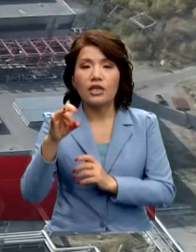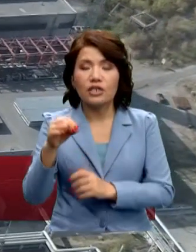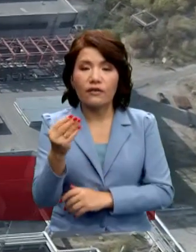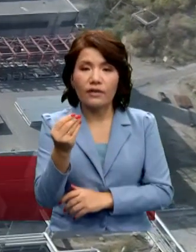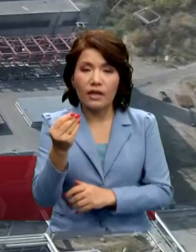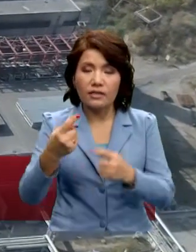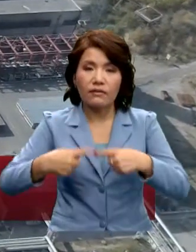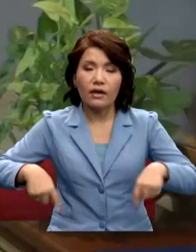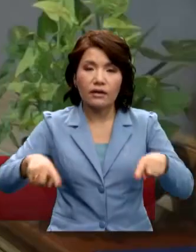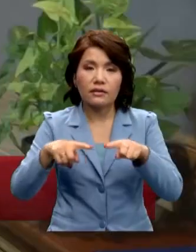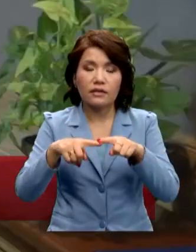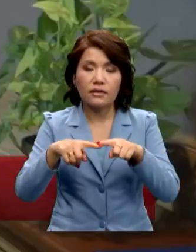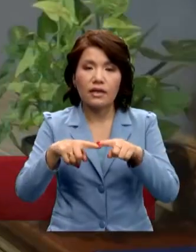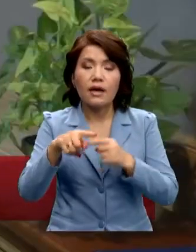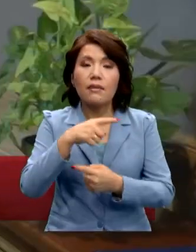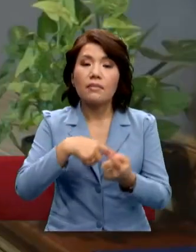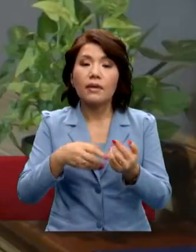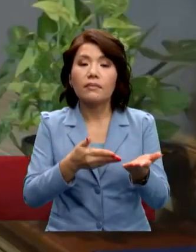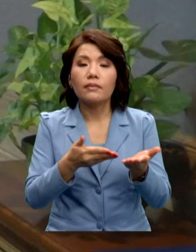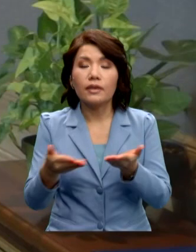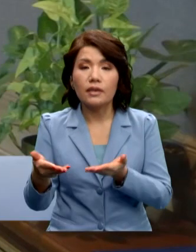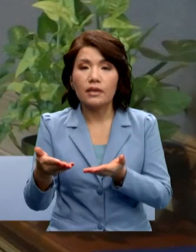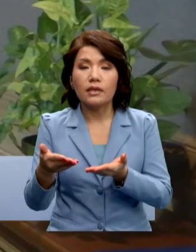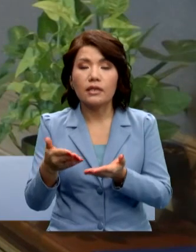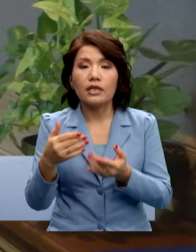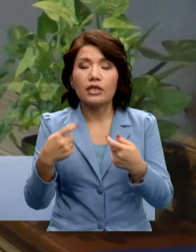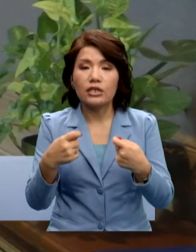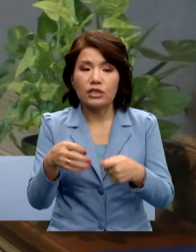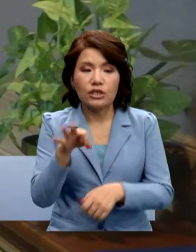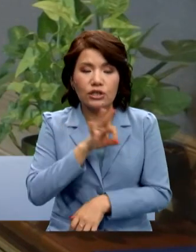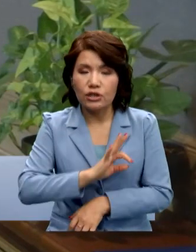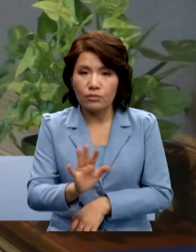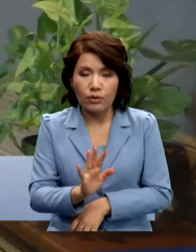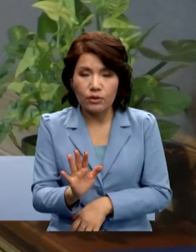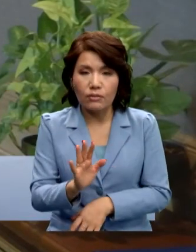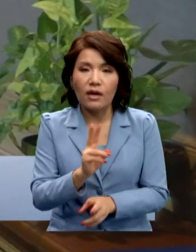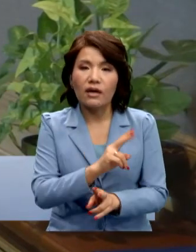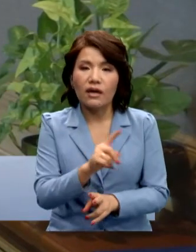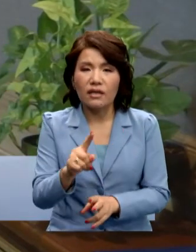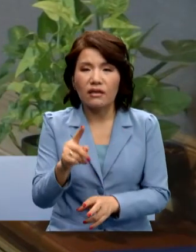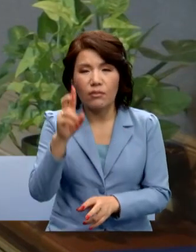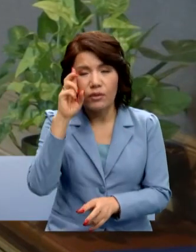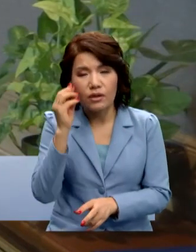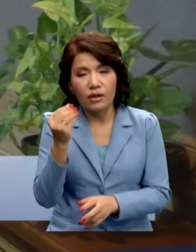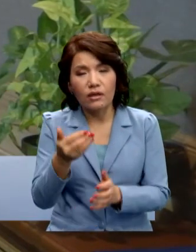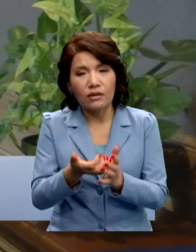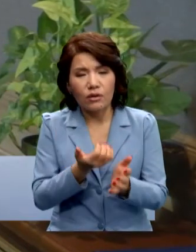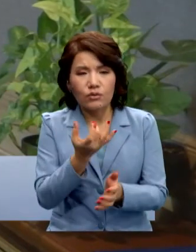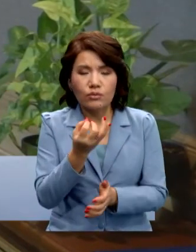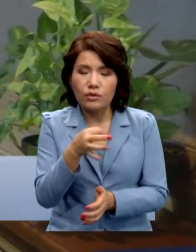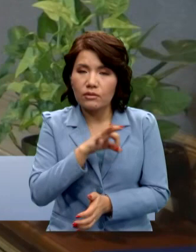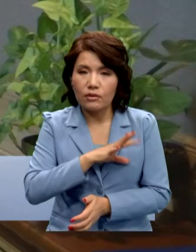финансовых организаций. Мы привлекаем на рыночных условиях, то есть мы не используем какие-то бюджетные займы, субсидии,